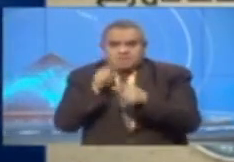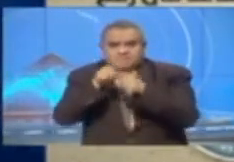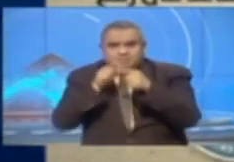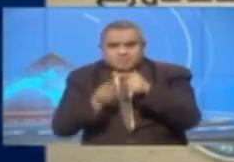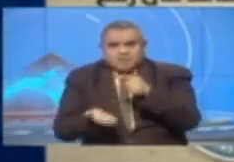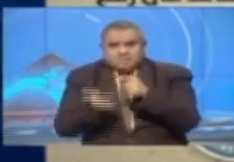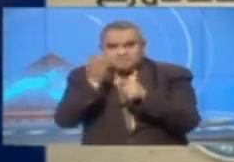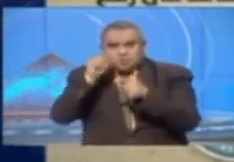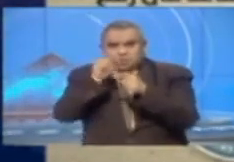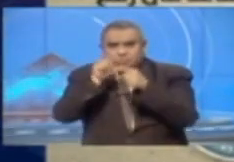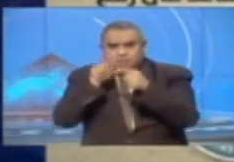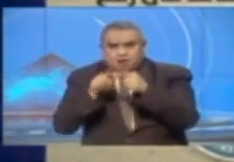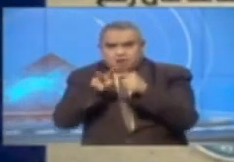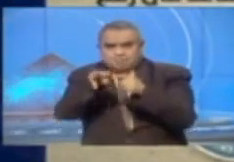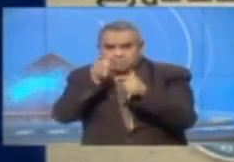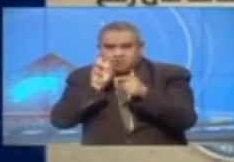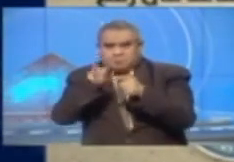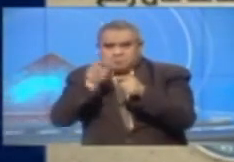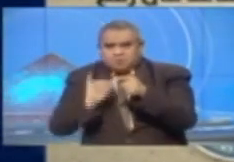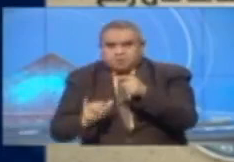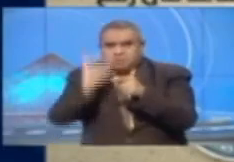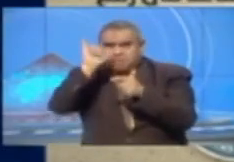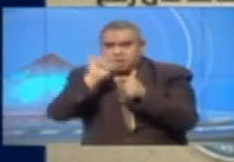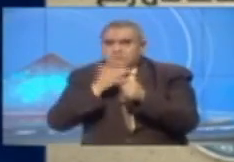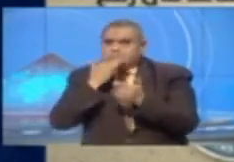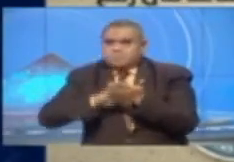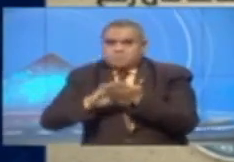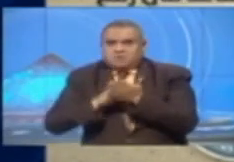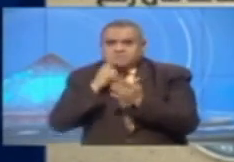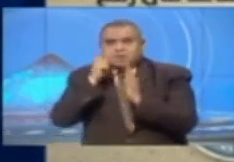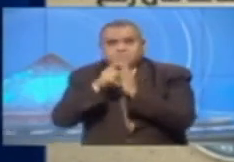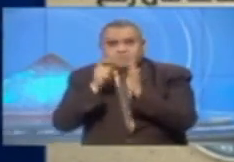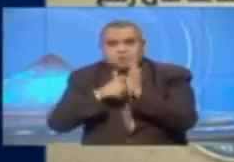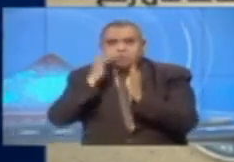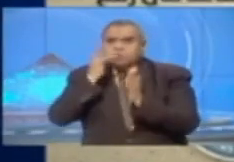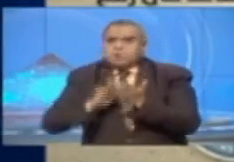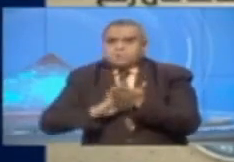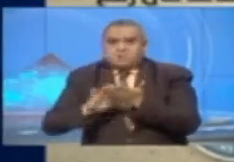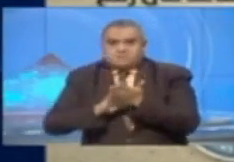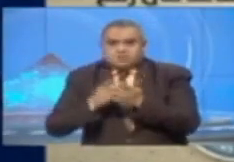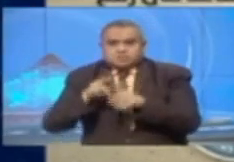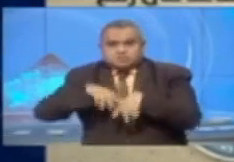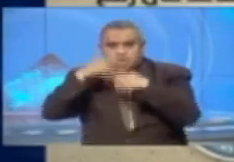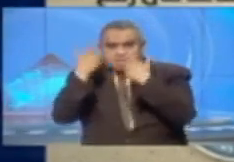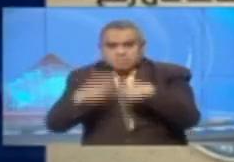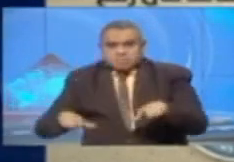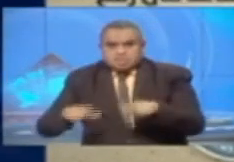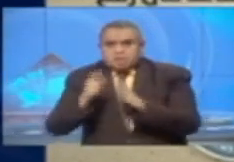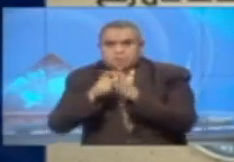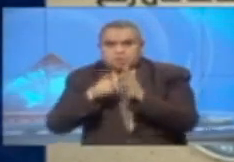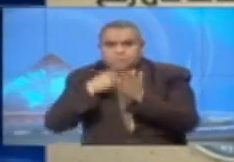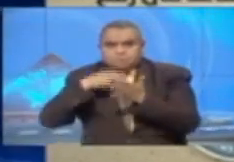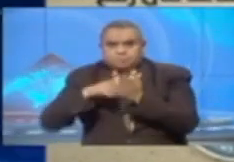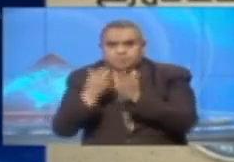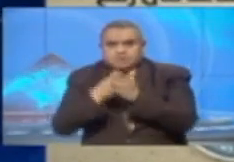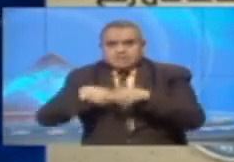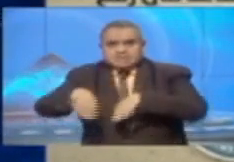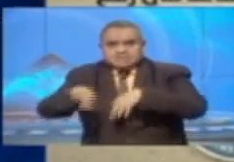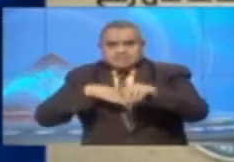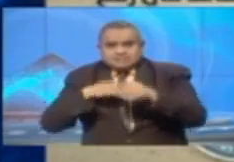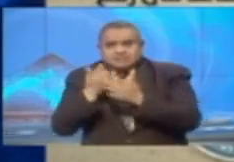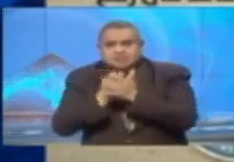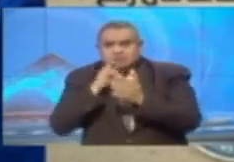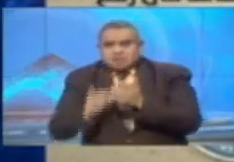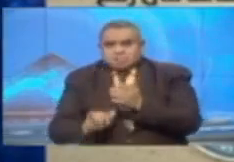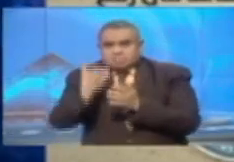جديدة إلا بقانون يوافق عليه مجلس النواب، وأن الدولة تسعى إلى استقرار السياسات الضريبية بما